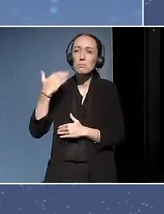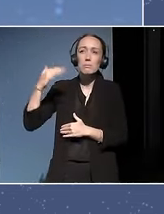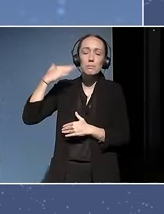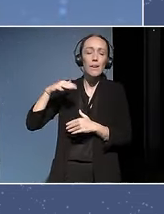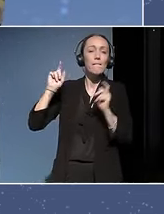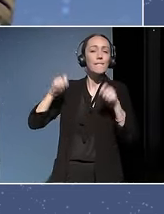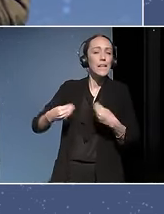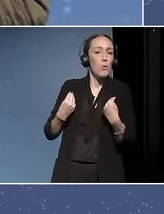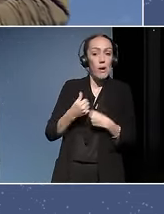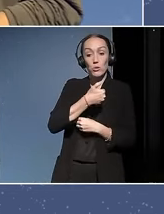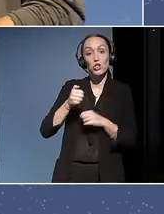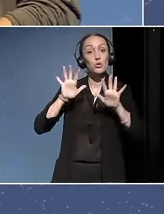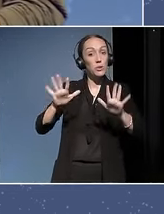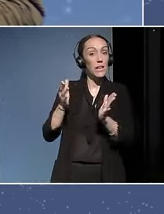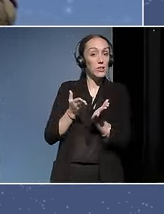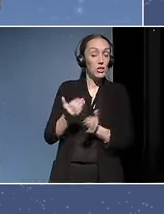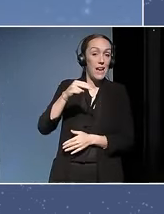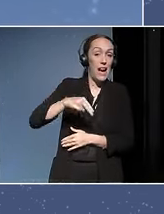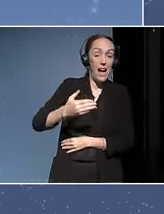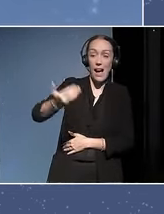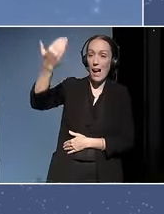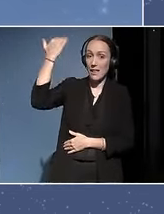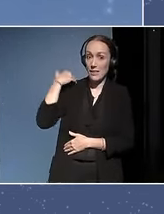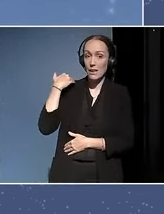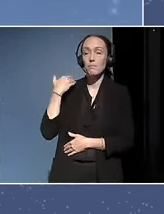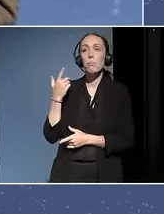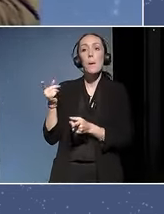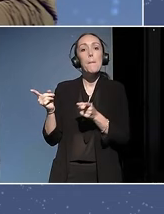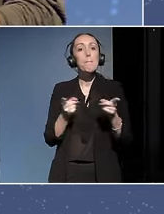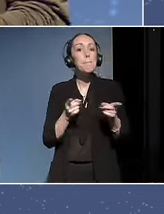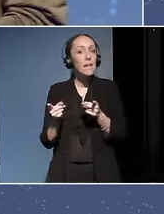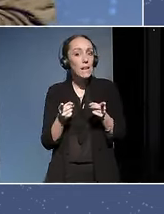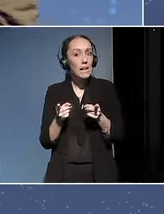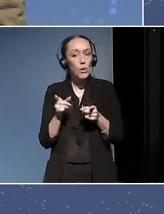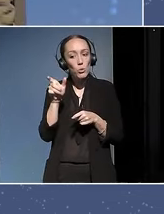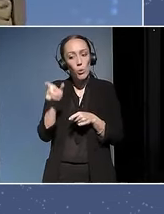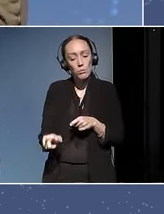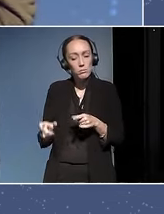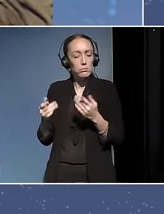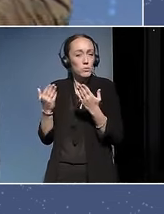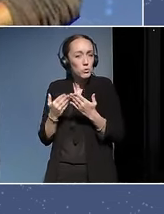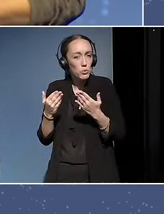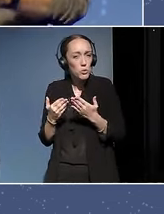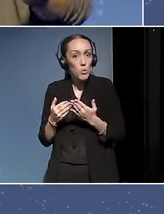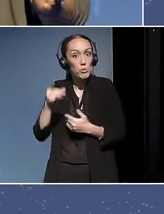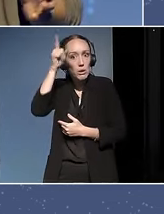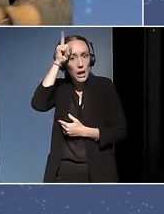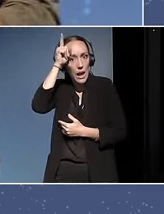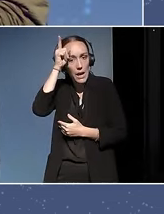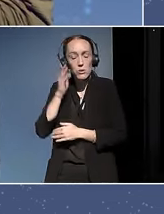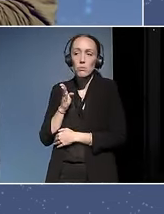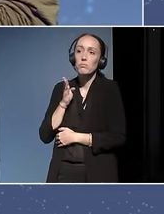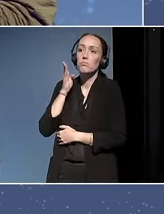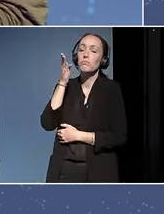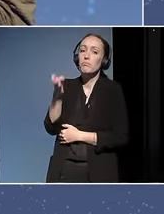Ok quando un paleontologo tedesco andò a fare un giro